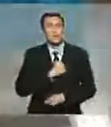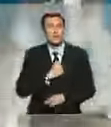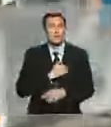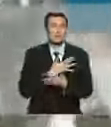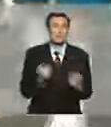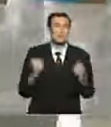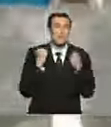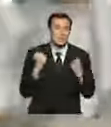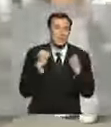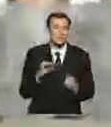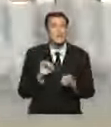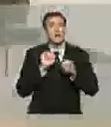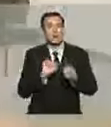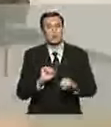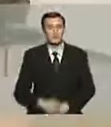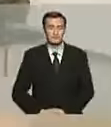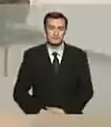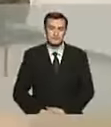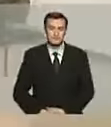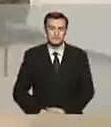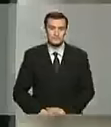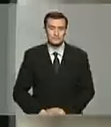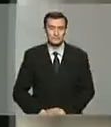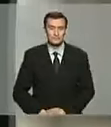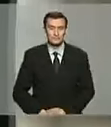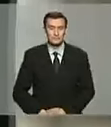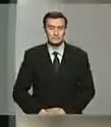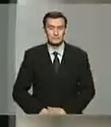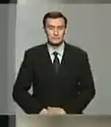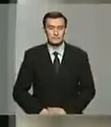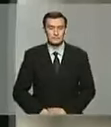видов спорта и гражданской обороны.